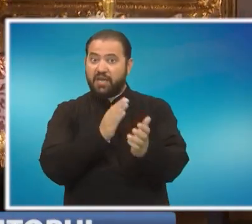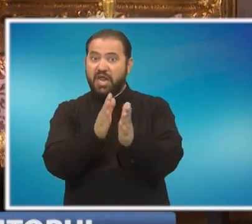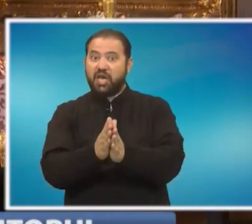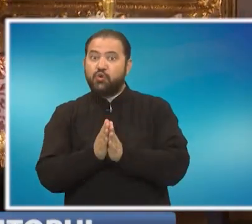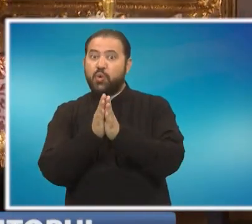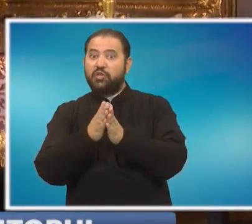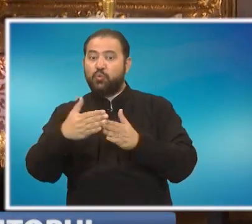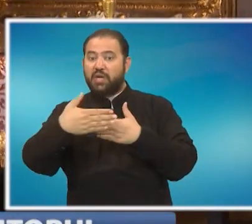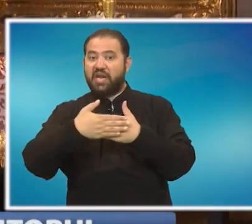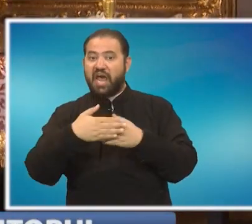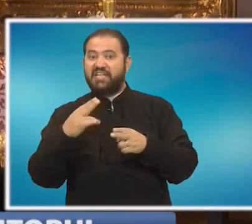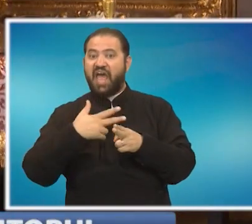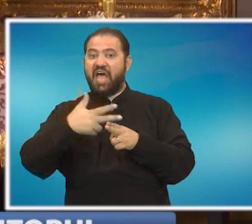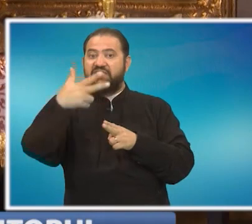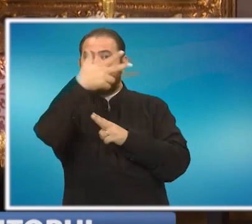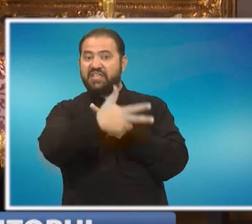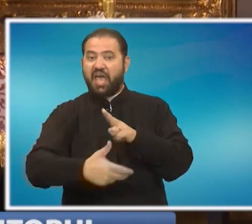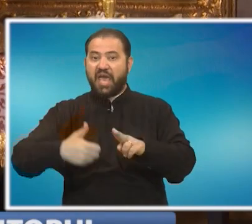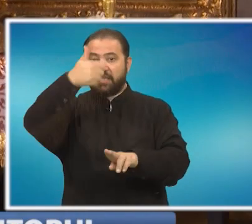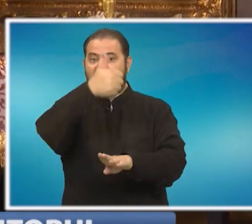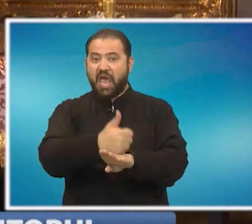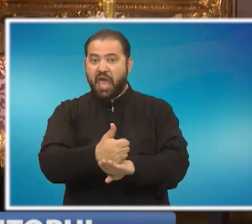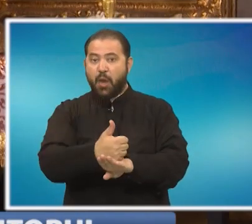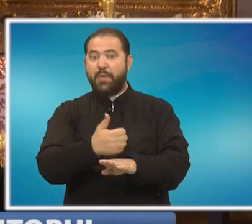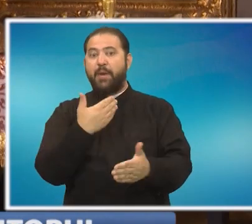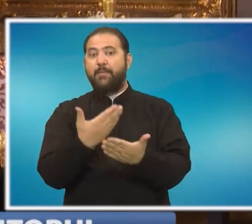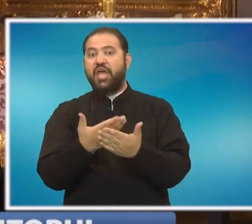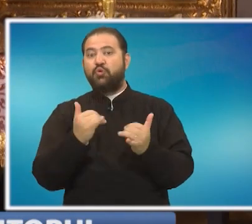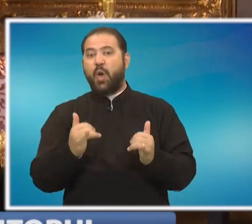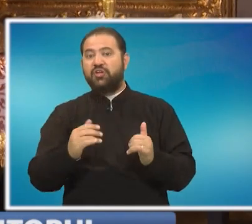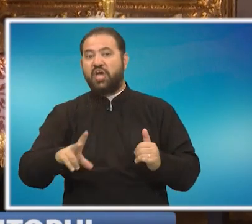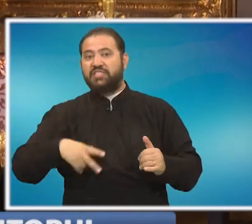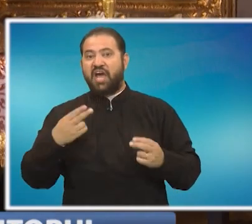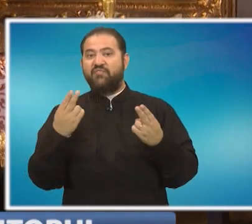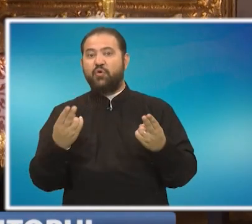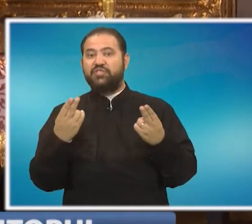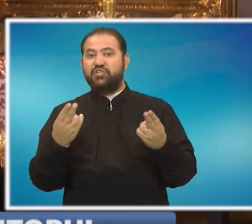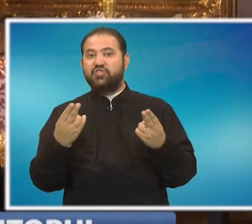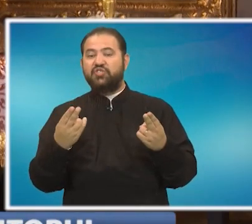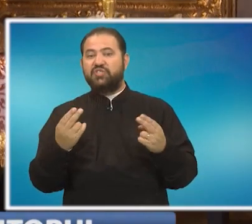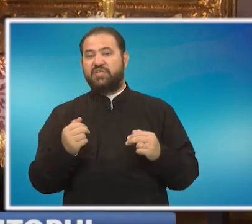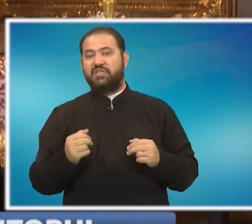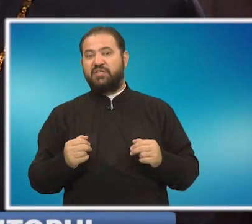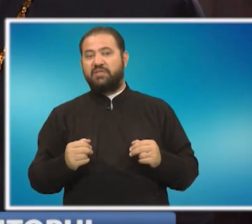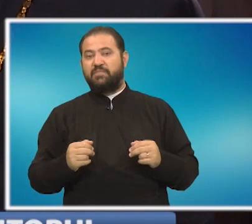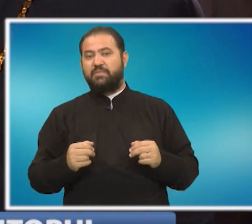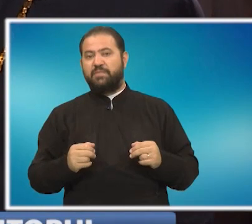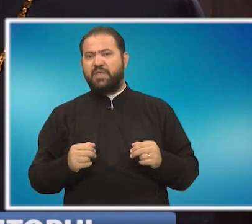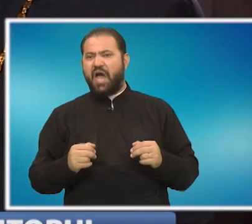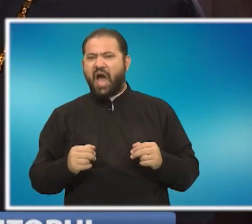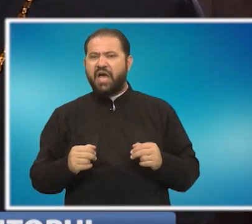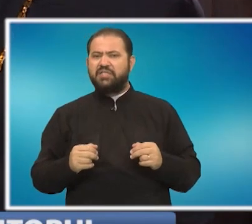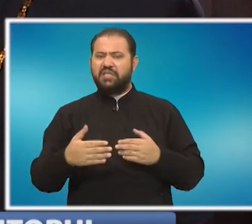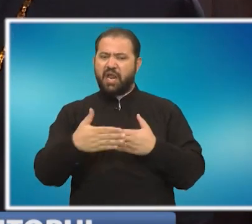înaintea tronului Preasfintei Treimi, și pentru aceasta a fost cinstit după cuvință atât în